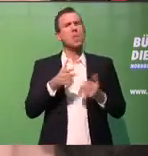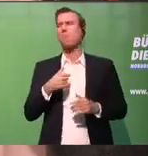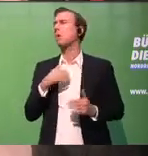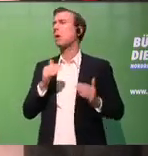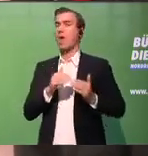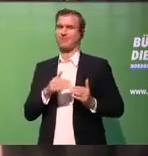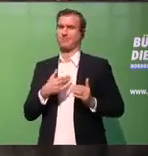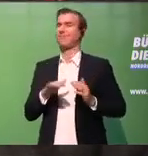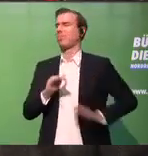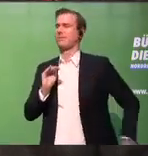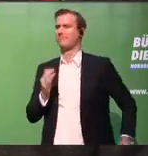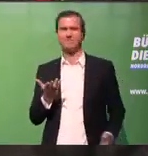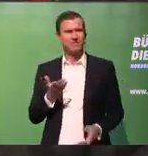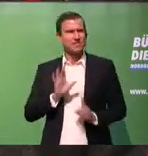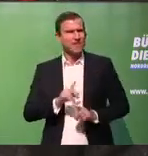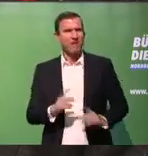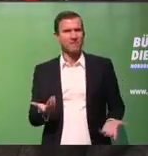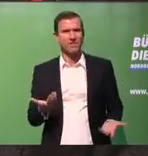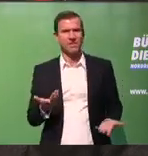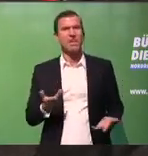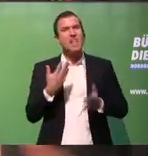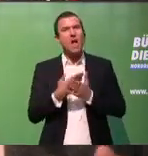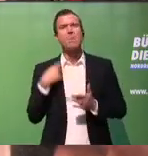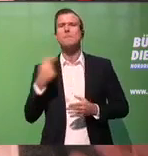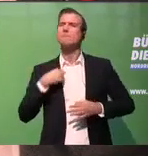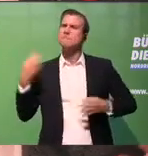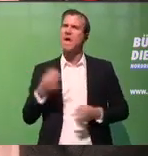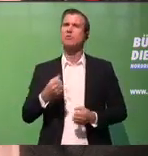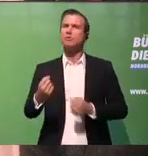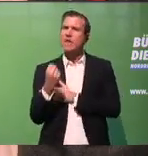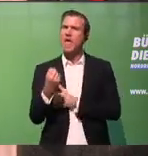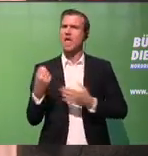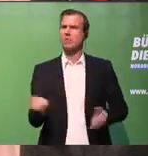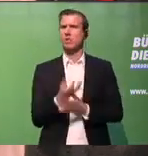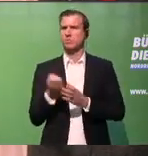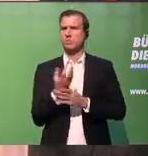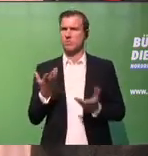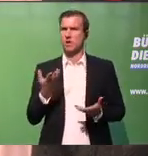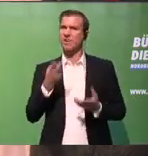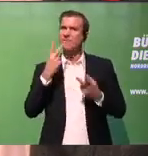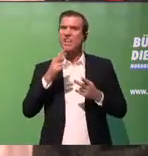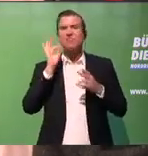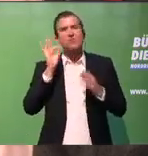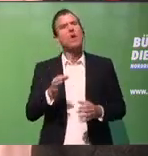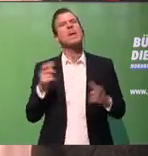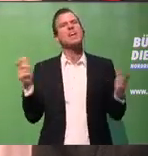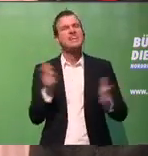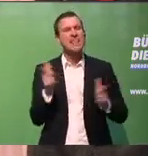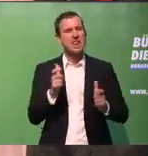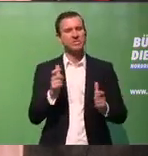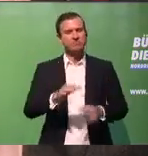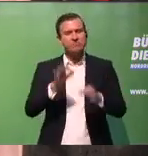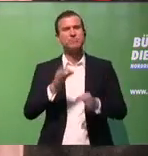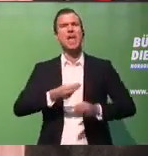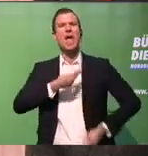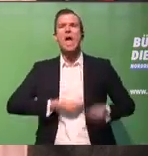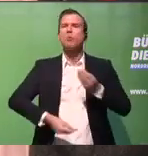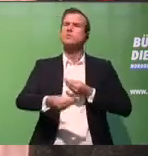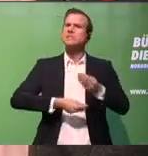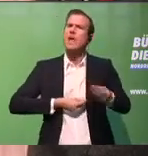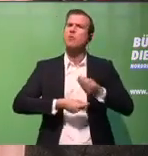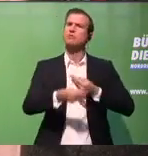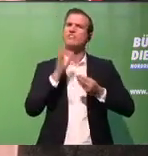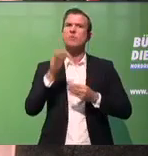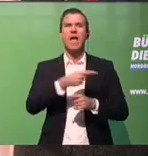Deshalb brauchen wir eine starke Kultur. Kultur ist ein wunderbares Mittel für den nötigen, wichtigen gesellschaftlichen Austausch über alle